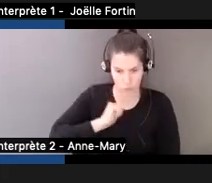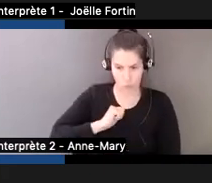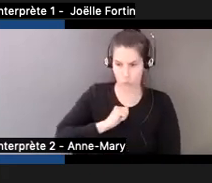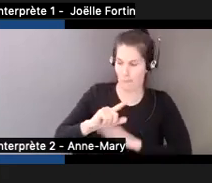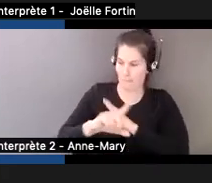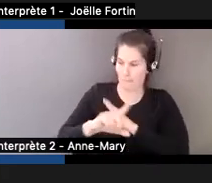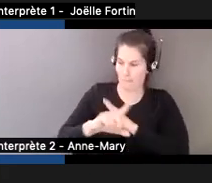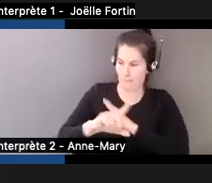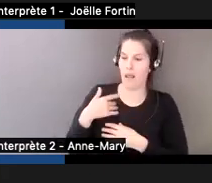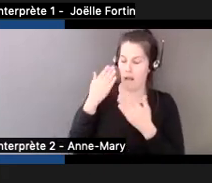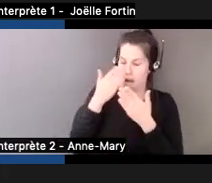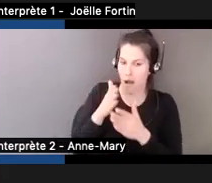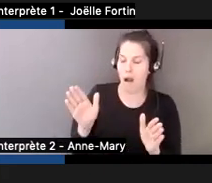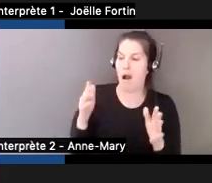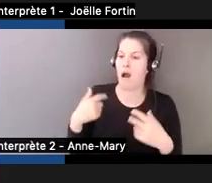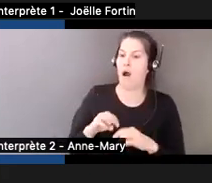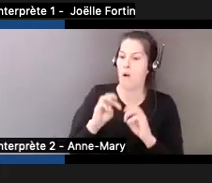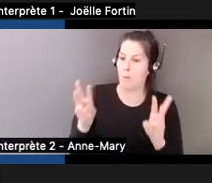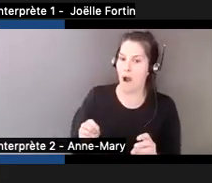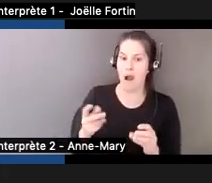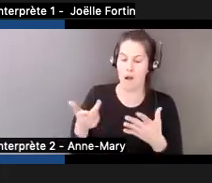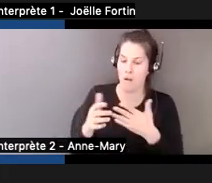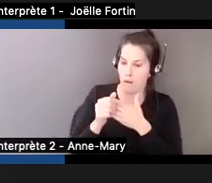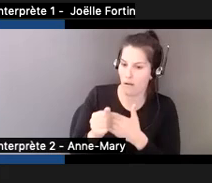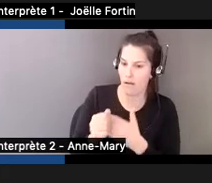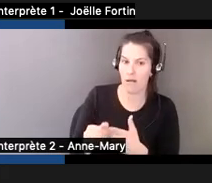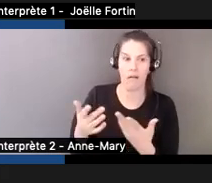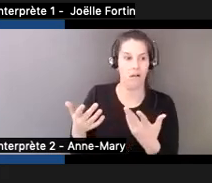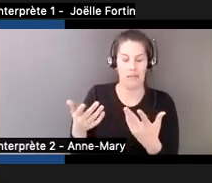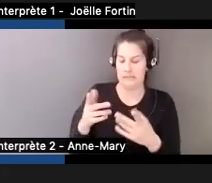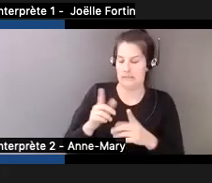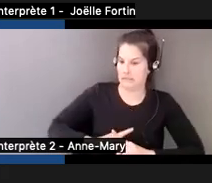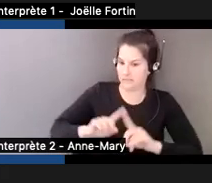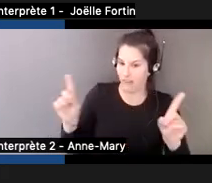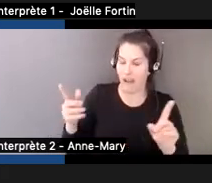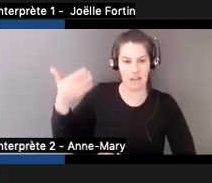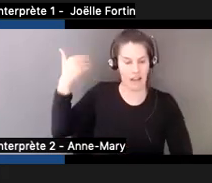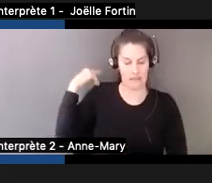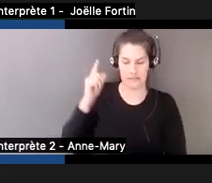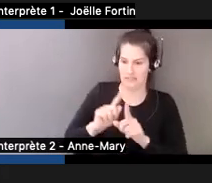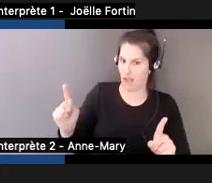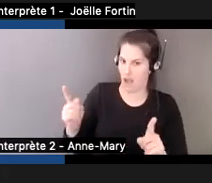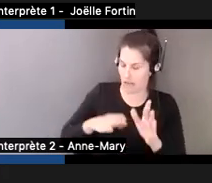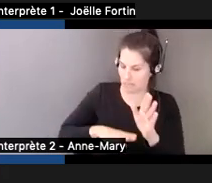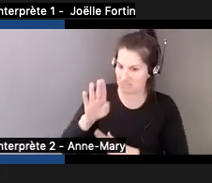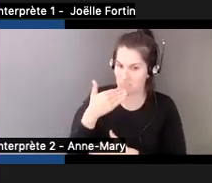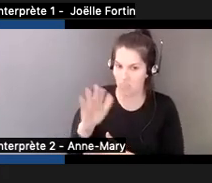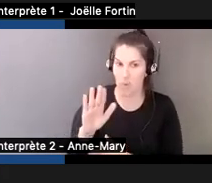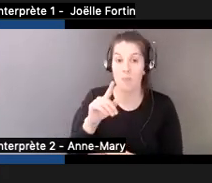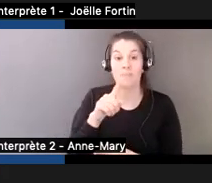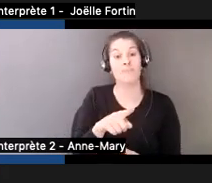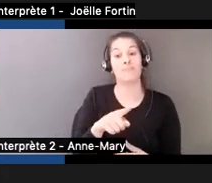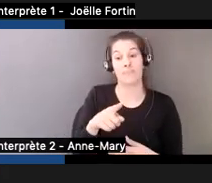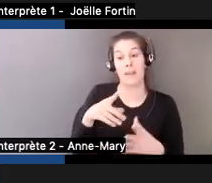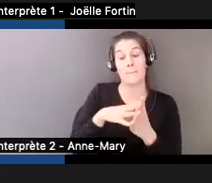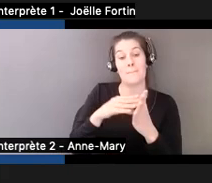des perspectives d'accompagnement totalement différentes de ce qu'on avait l'habitude de faire. Des perspectives qui vont permettre de restaurer l'estime